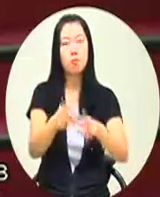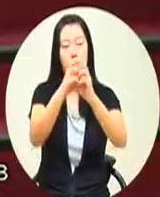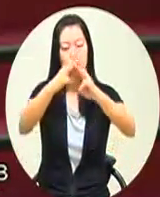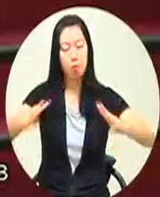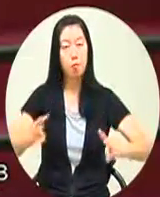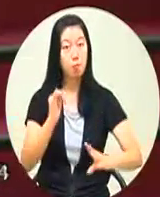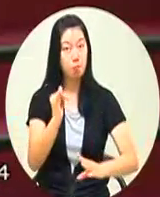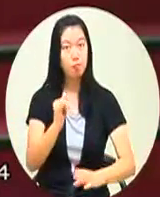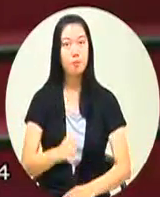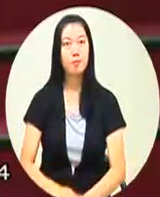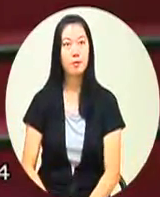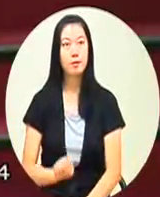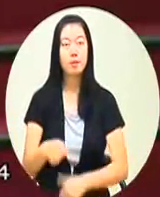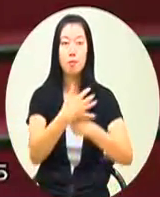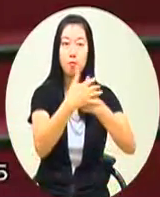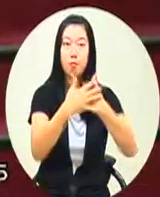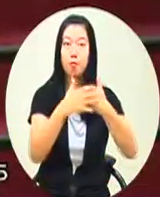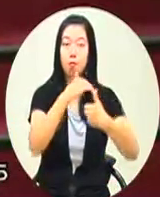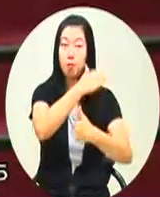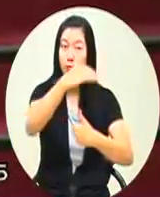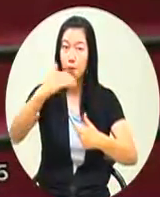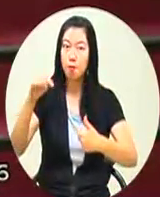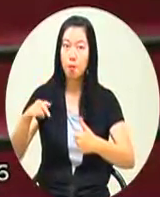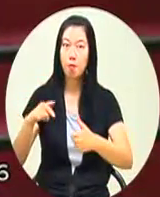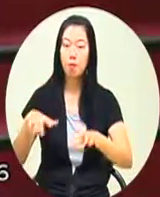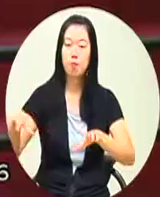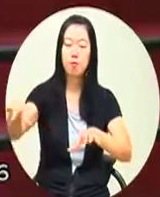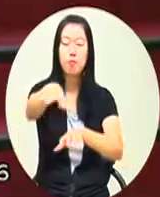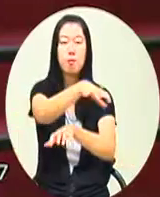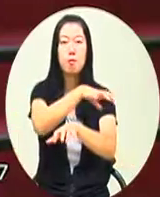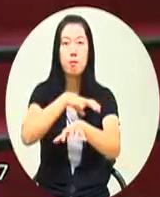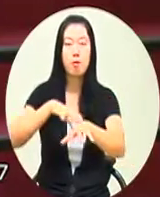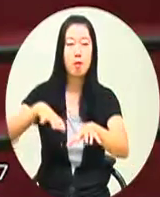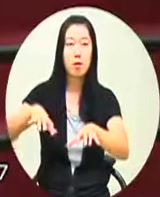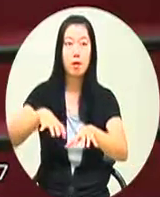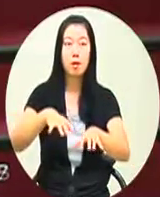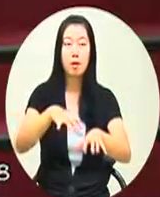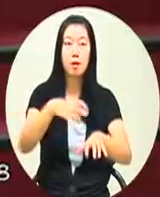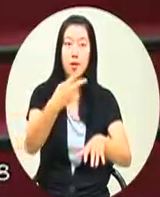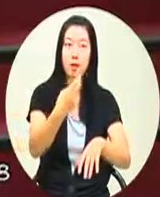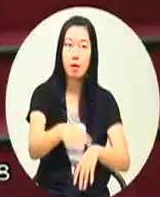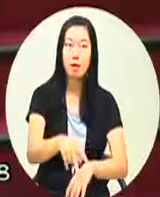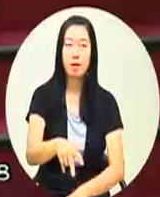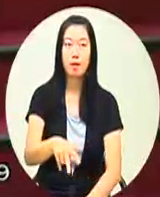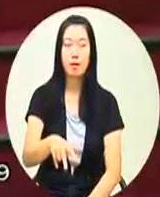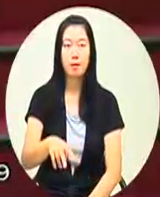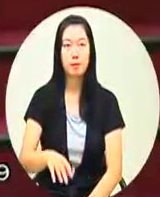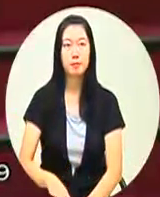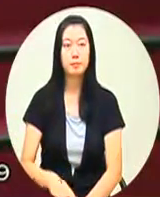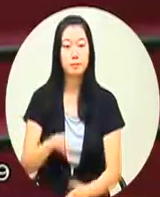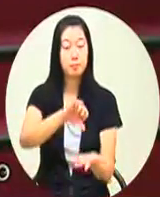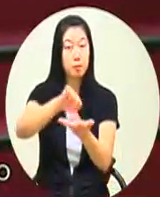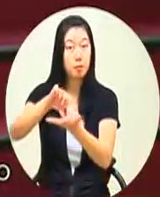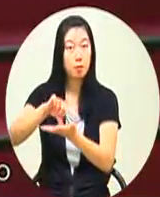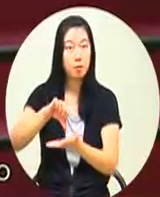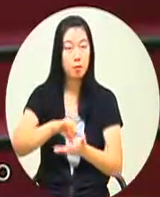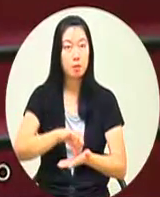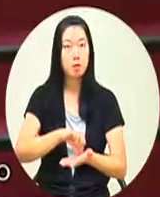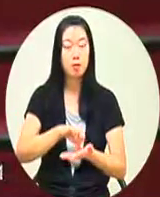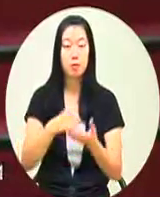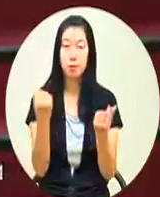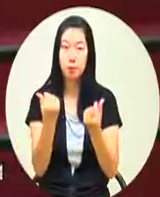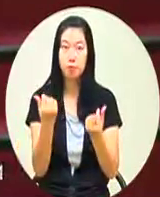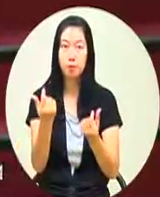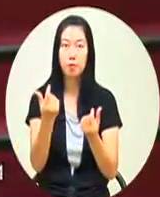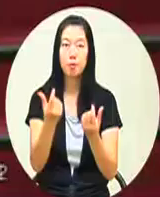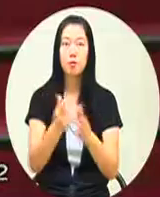像宝山，它的环境以及它也有在种一些茶